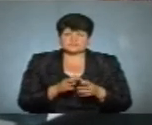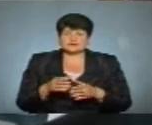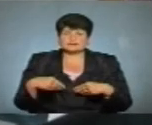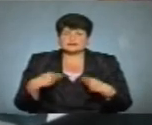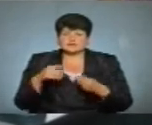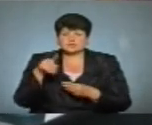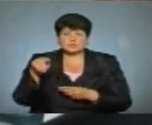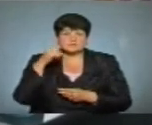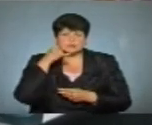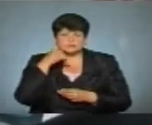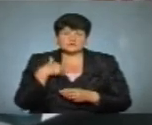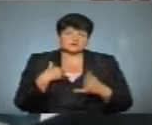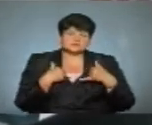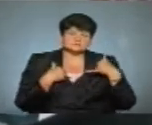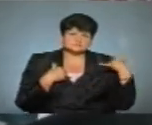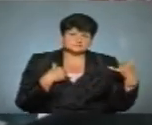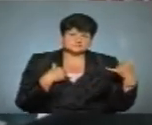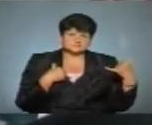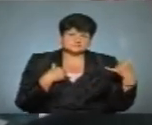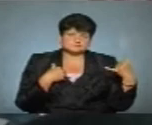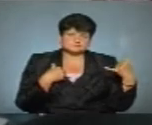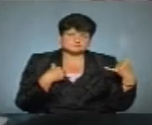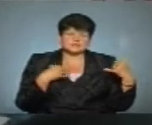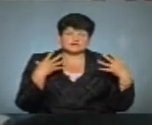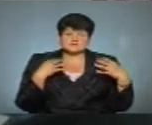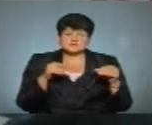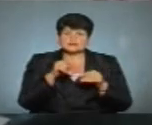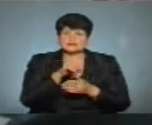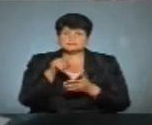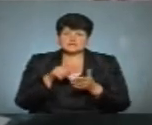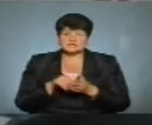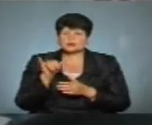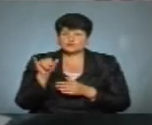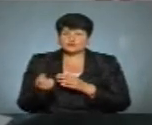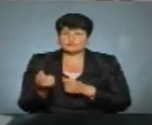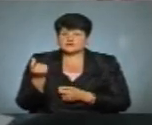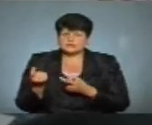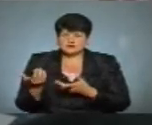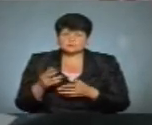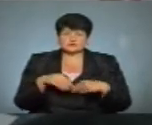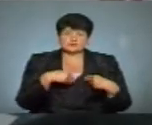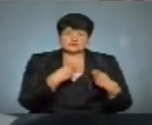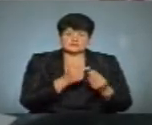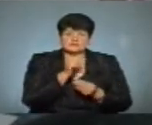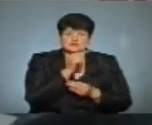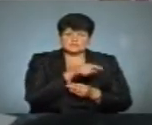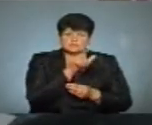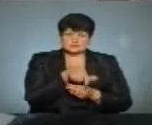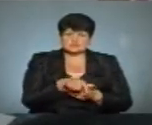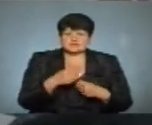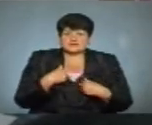дає номер телефону, я телефоную, і от вже ті питання, які у нього будуть виникати, я буду задавати тій людині. Я